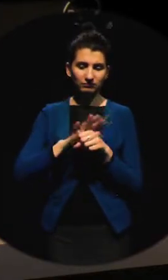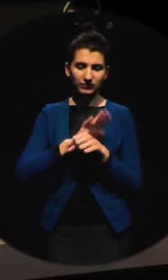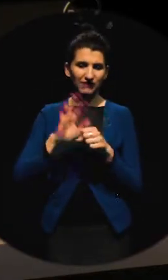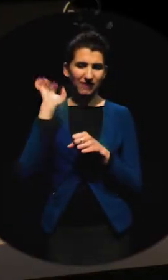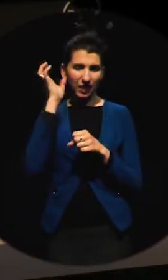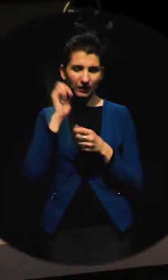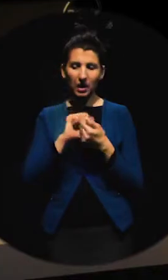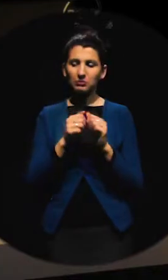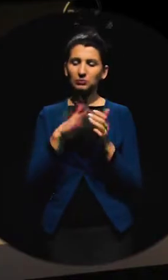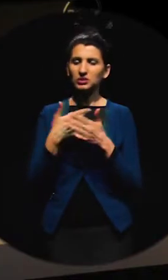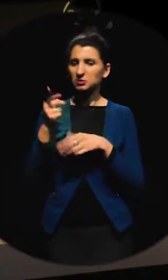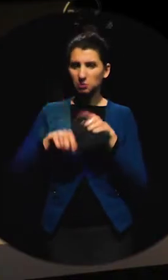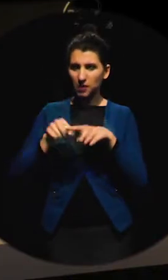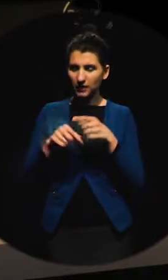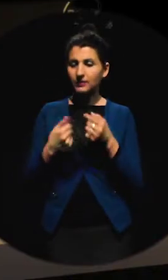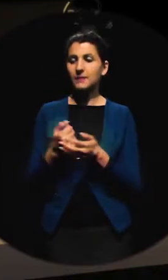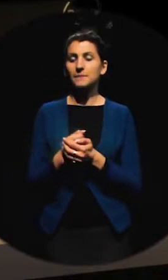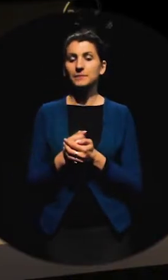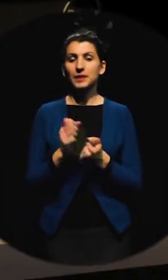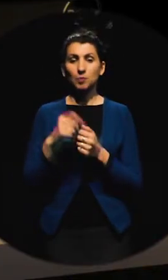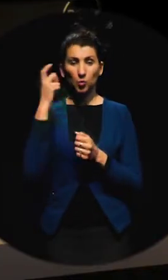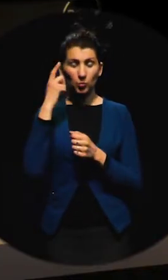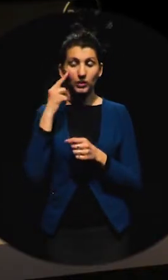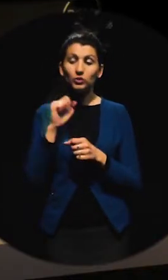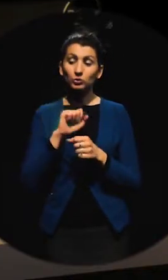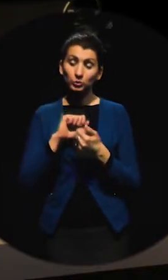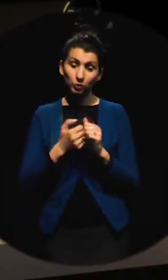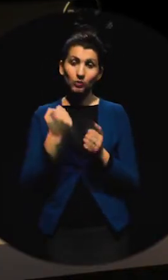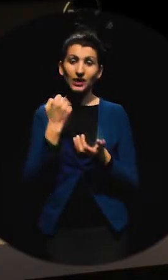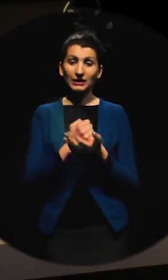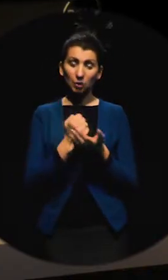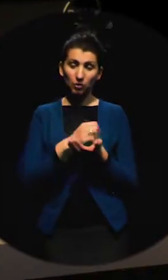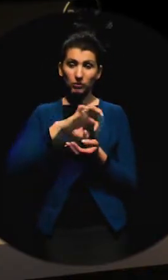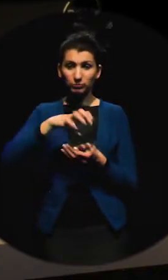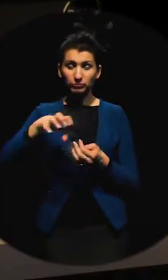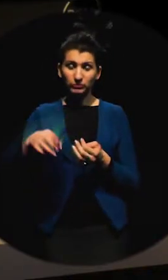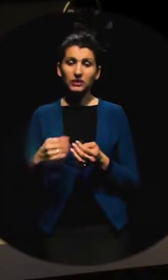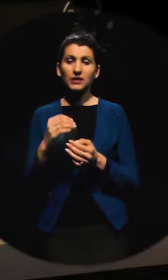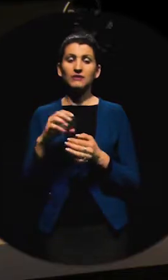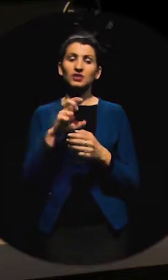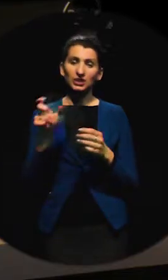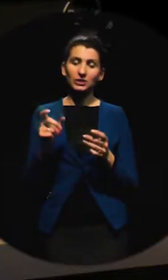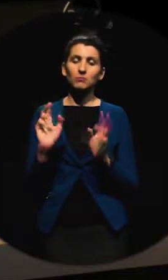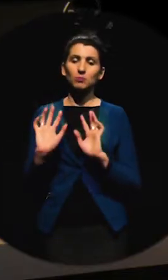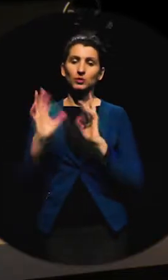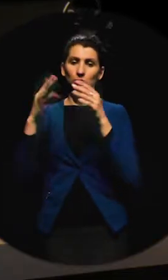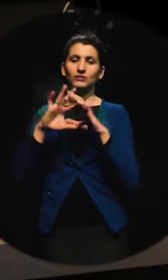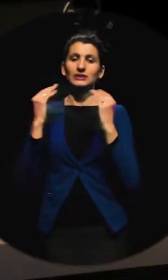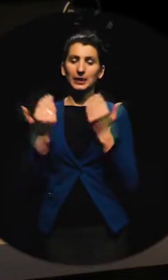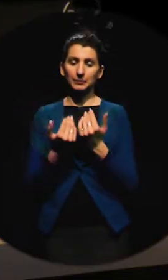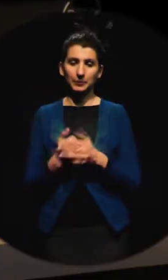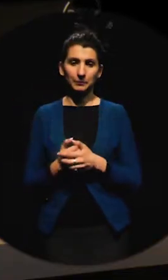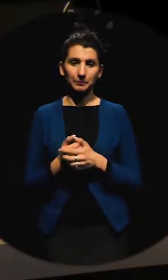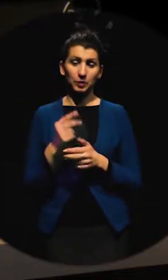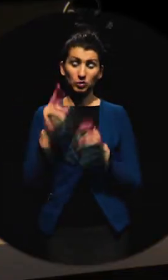ale też z jakąś taką sytuacją epidemiologiczną, to są kategorie, które pojawiły się podczas protestów w Sejmie. I